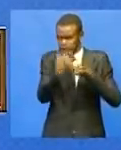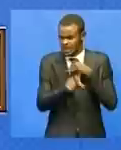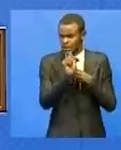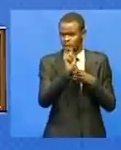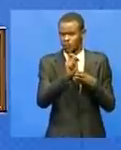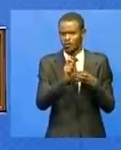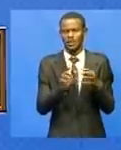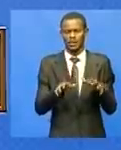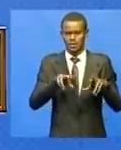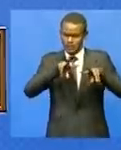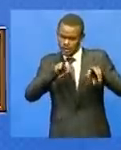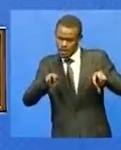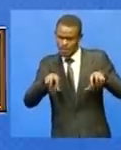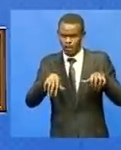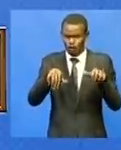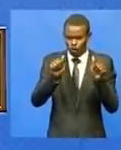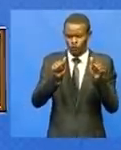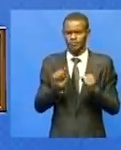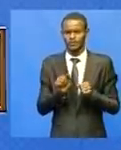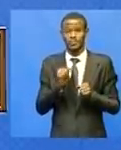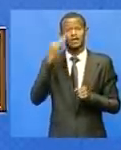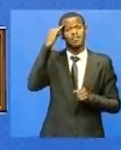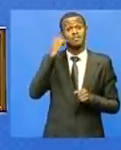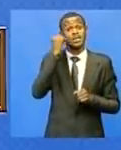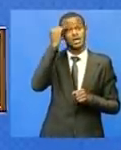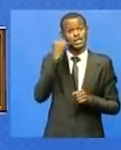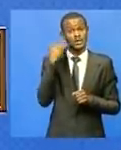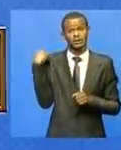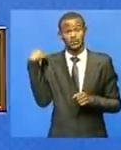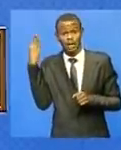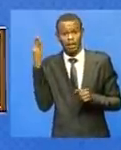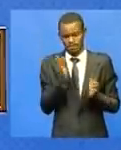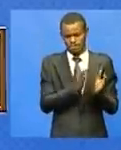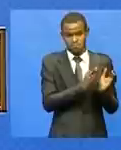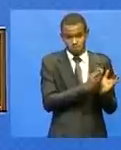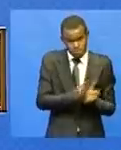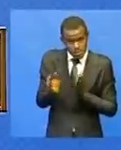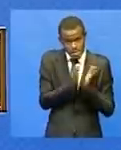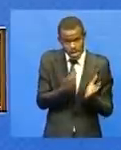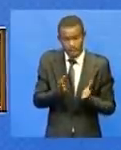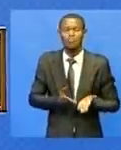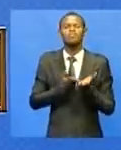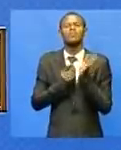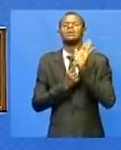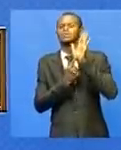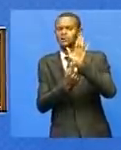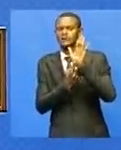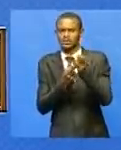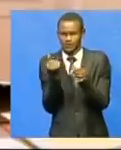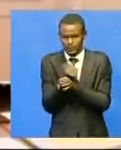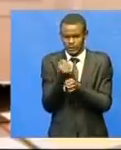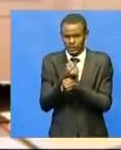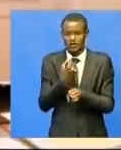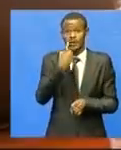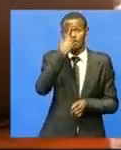ministre d'État, ministre du Plan, a présenté le plan de travail triennal du Comité national de l'initiative pour